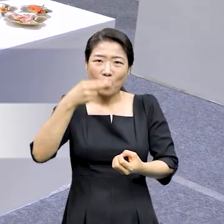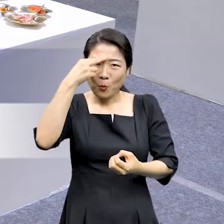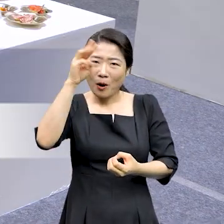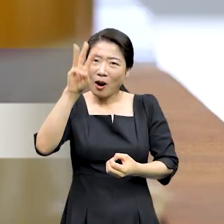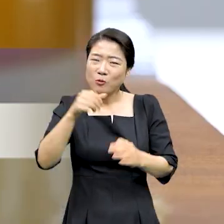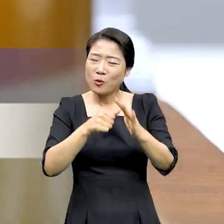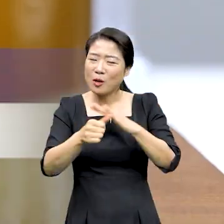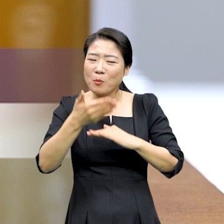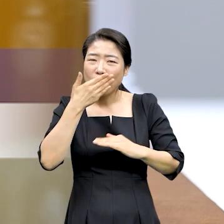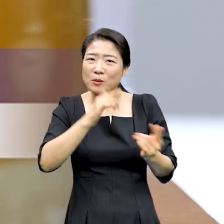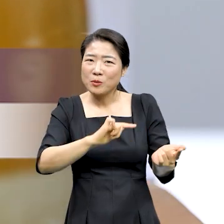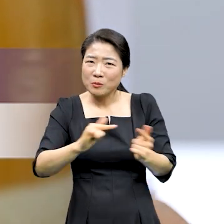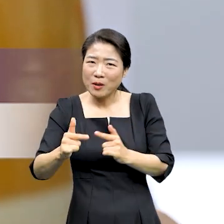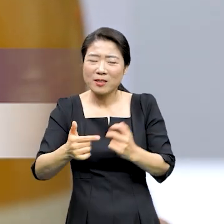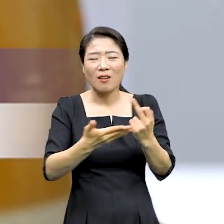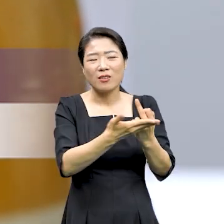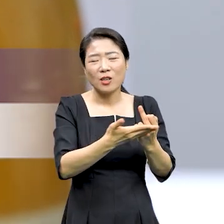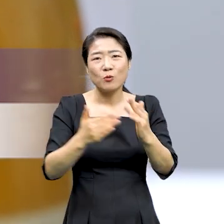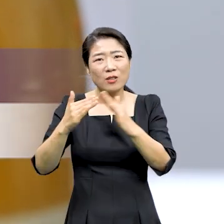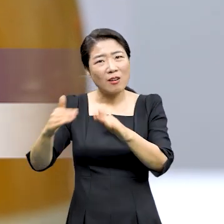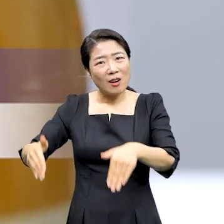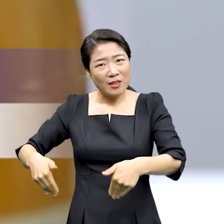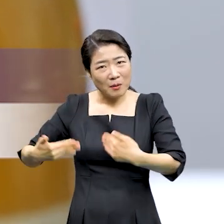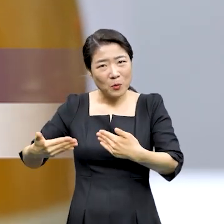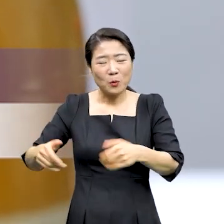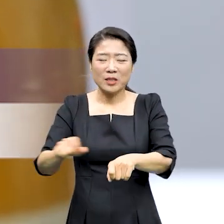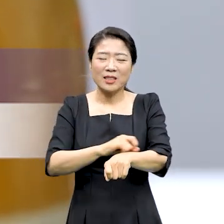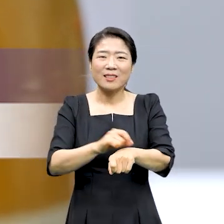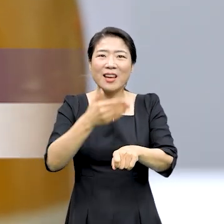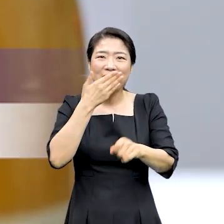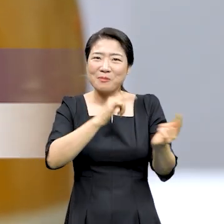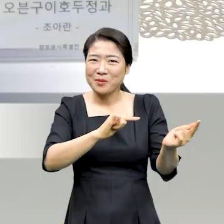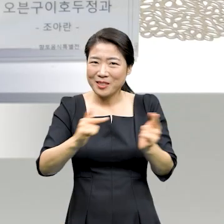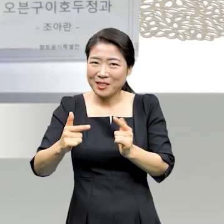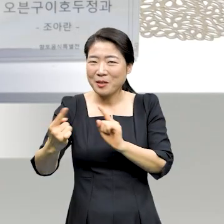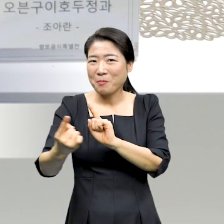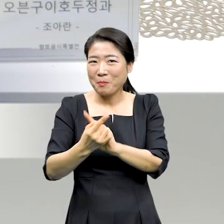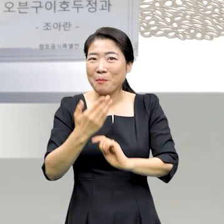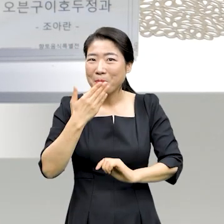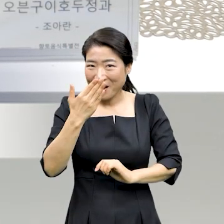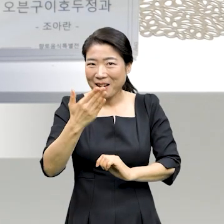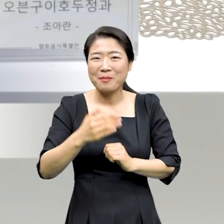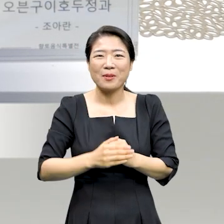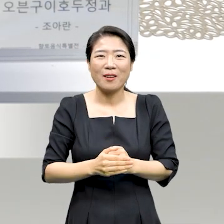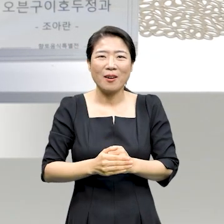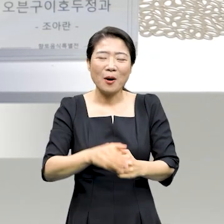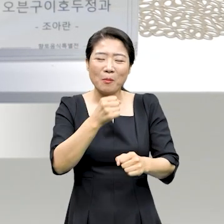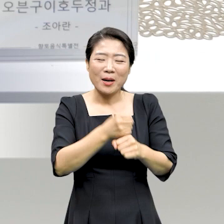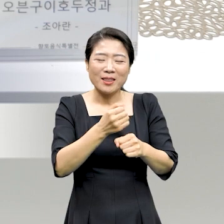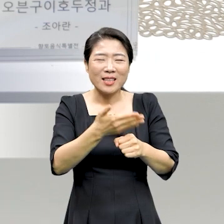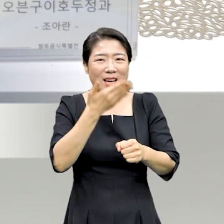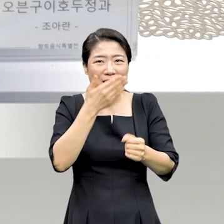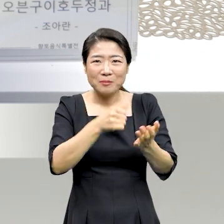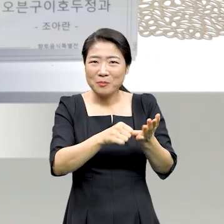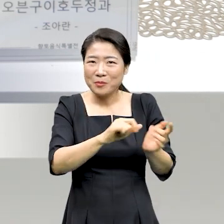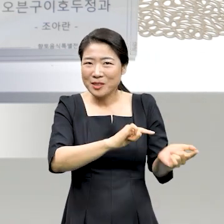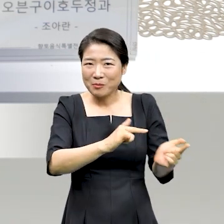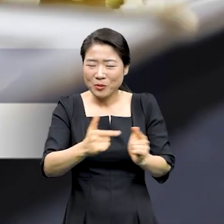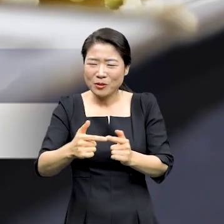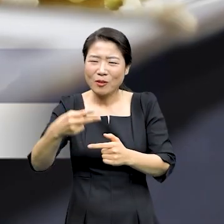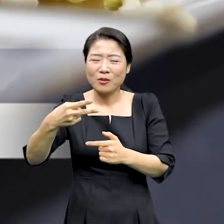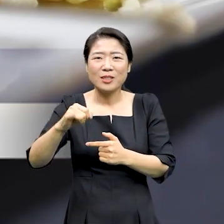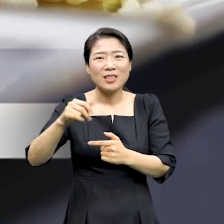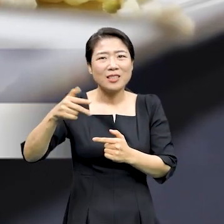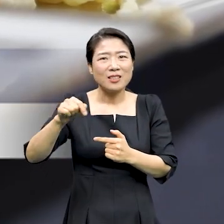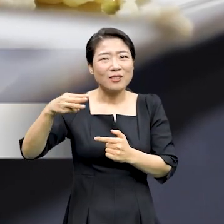광주의 대표 음식을 비롯해 제주도와 전라남도의 특색 있는 식품들을 만나볼 수 있으며 핸드메이드 제품부터